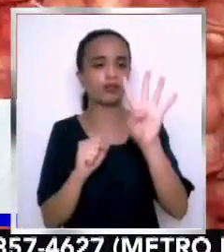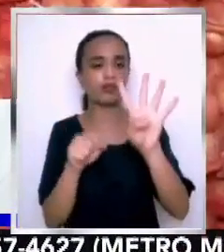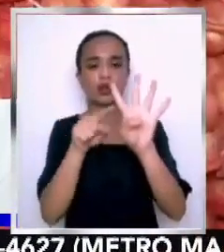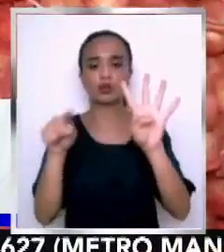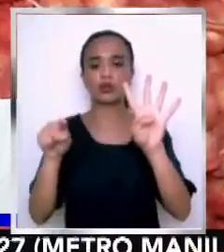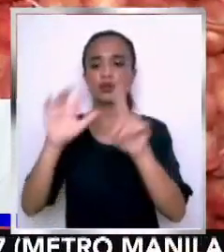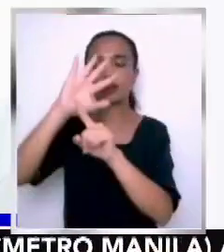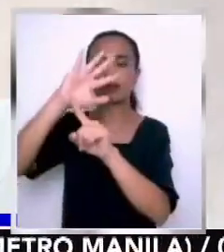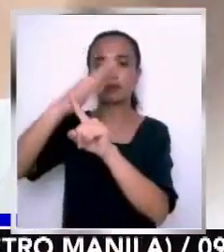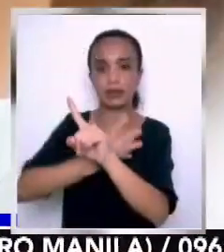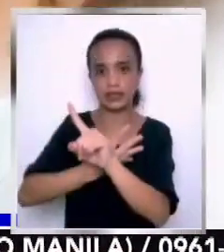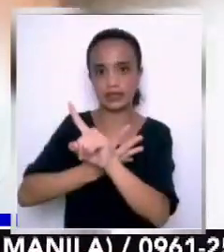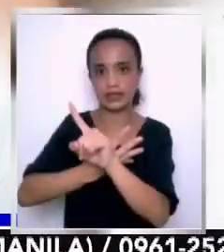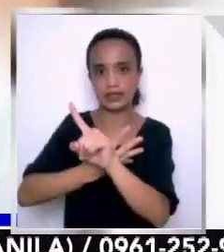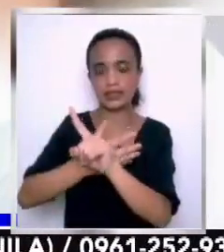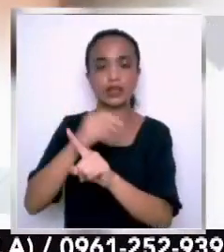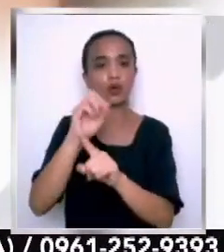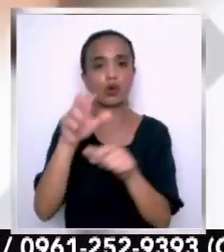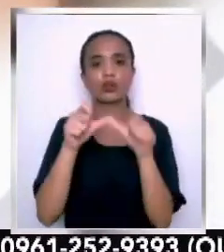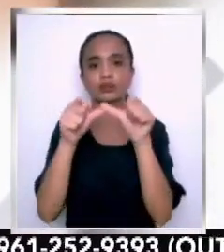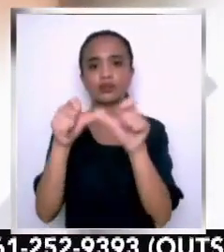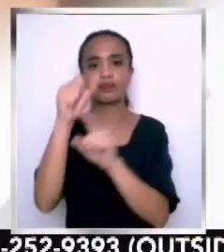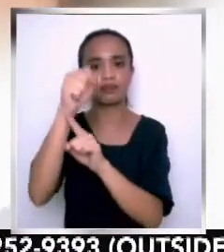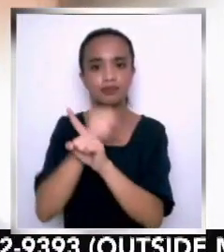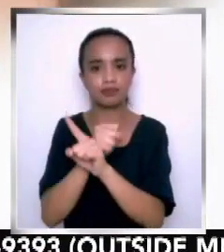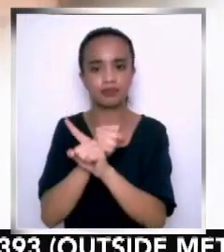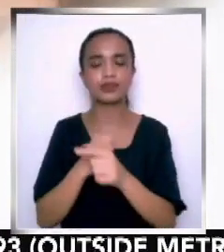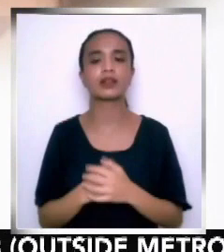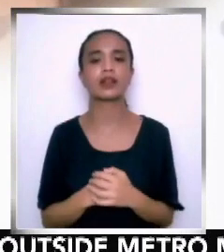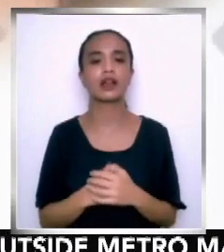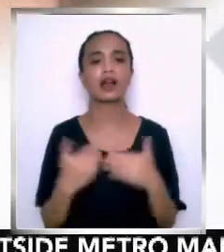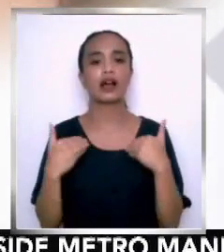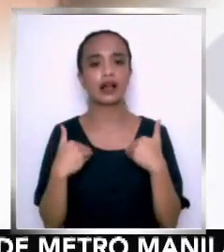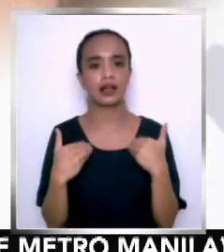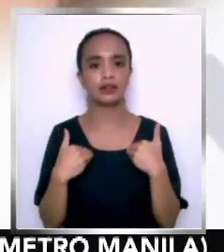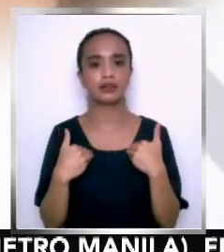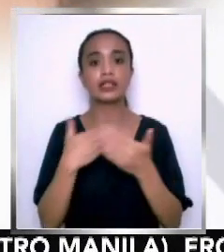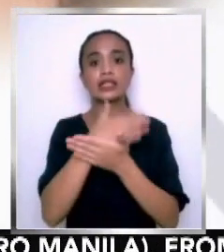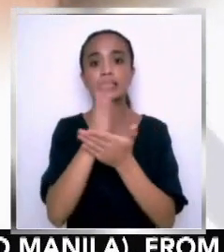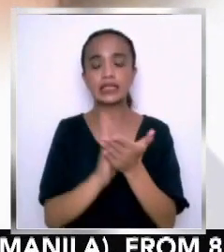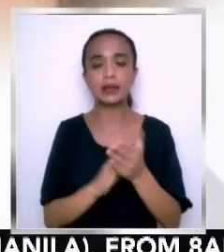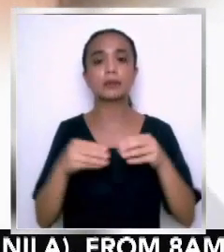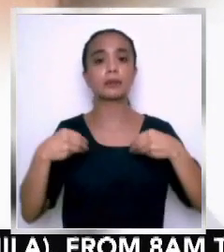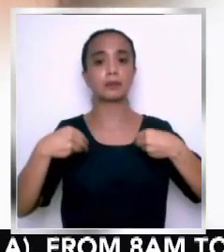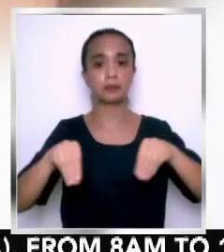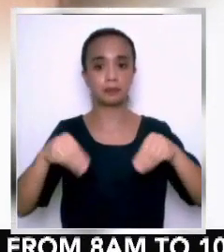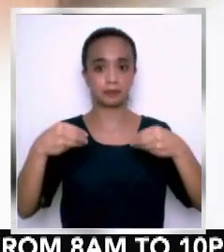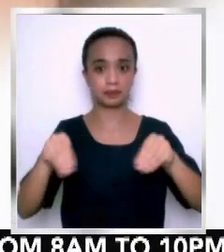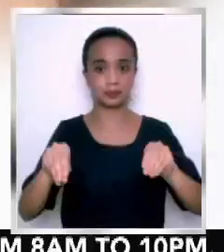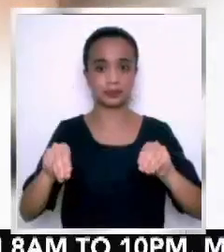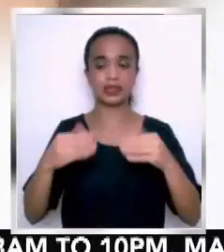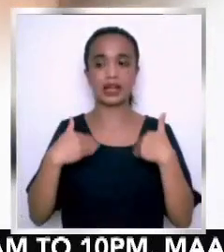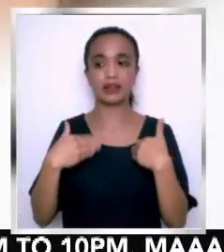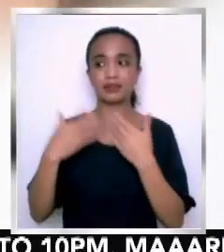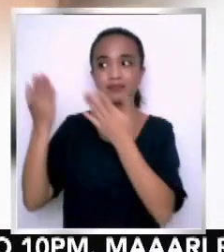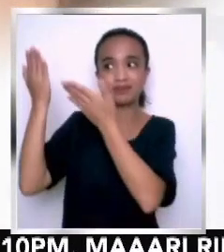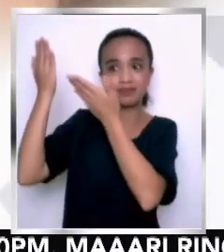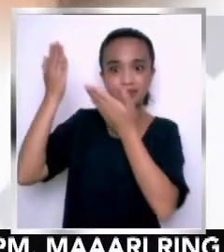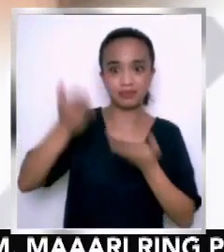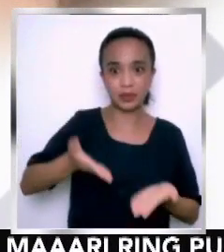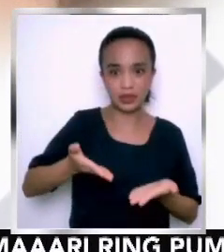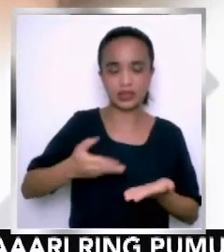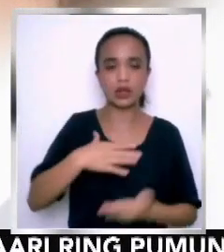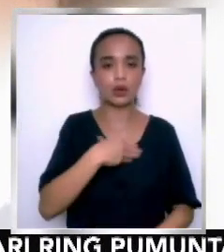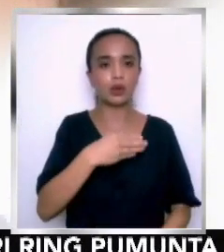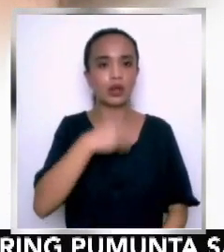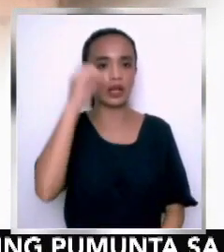hanggang Setyembre. Meron tayong ilang-ilang mga palengke na meron pang imported na white onion. Meron din po wala nang